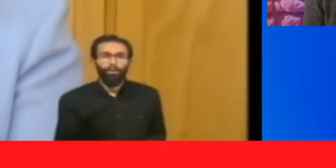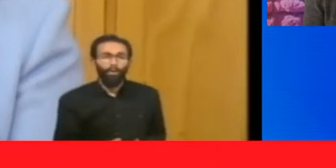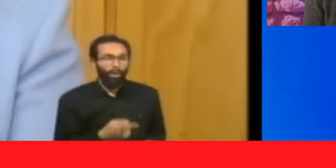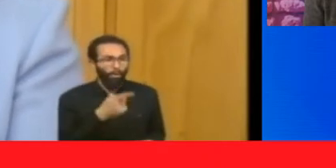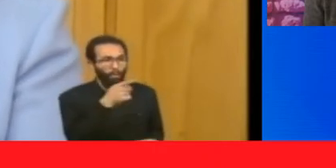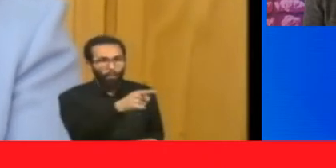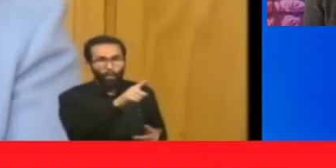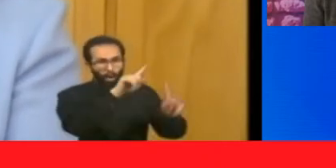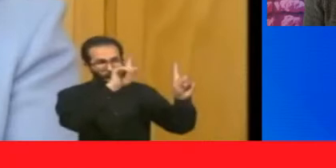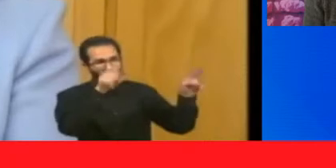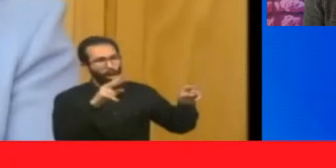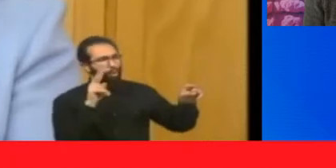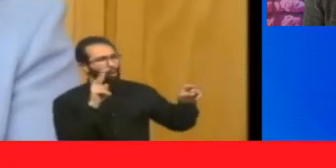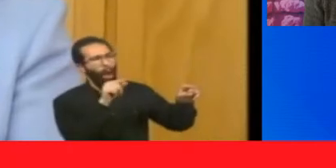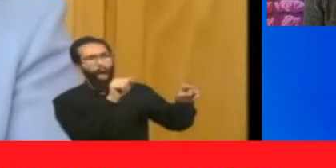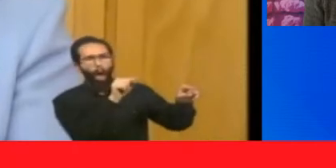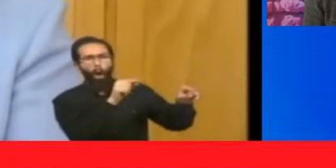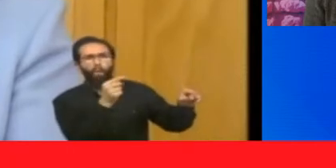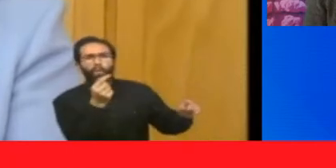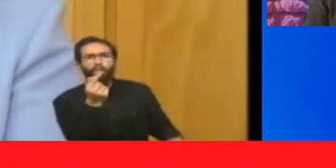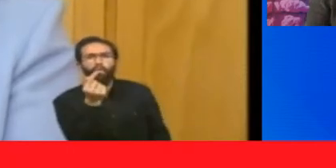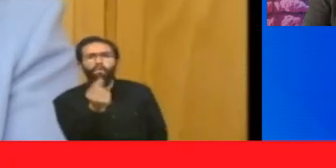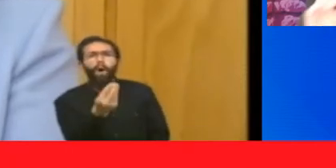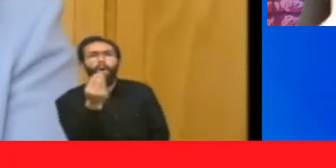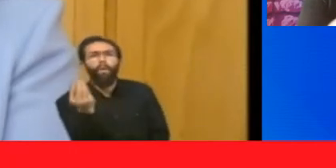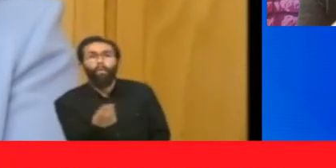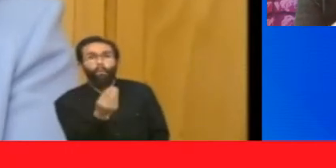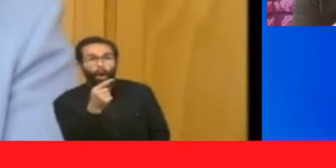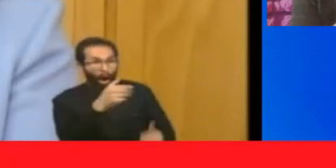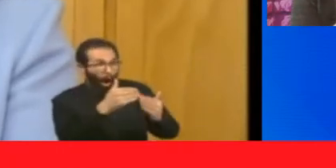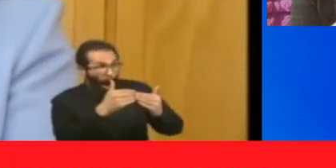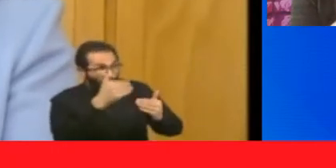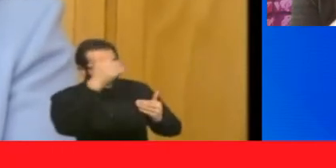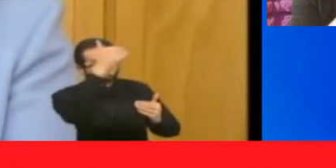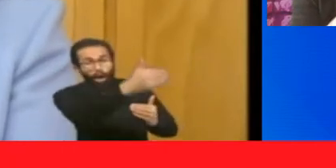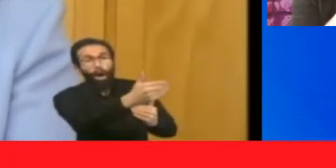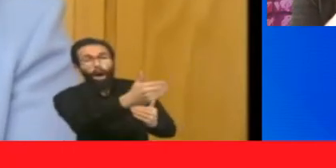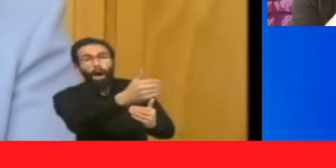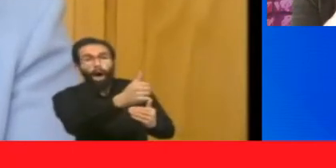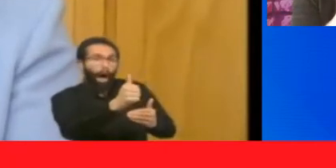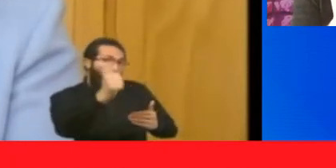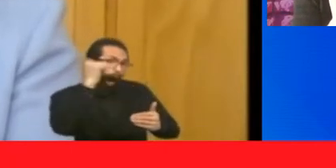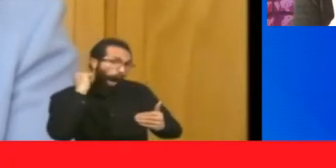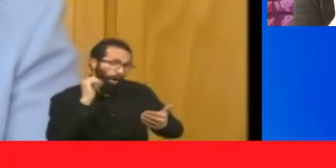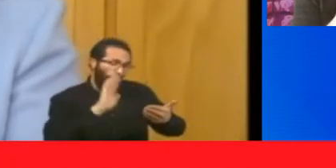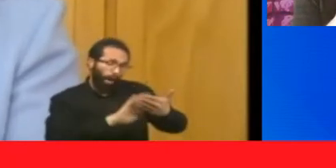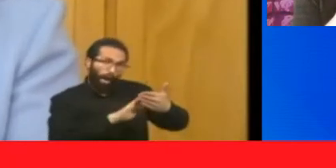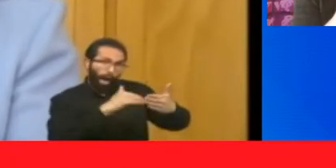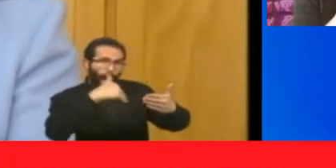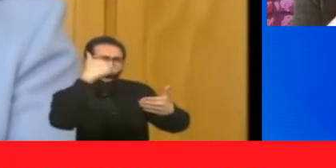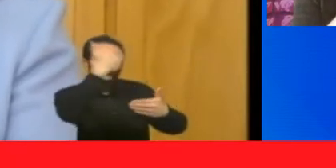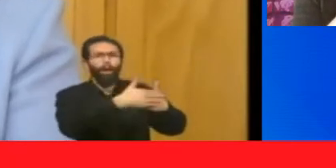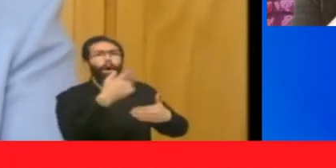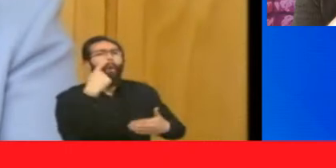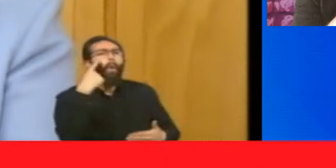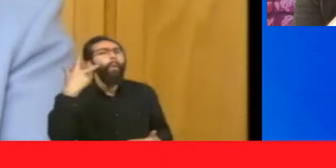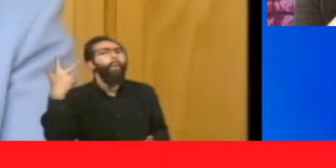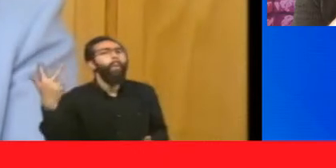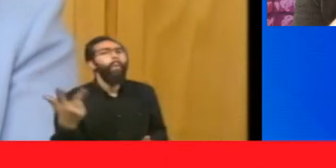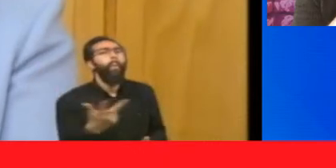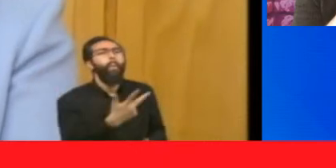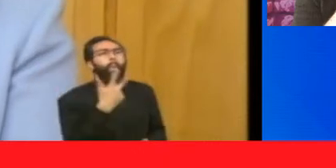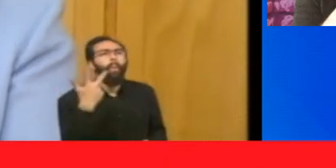sadece görünen bir tarafıdır. Çürüme daha da derinlerdedir. Gençler işsizlikten